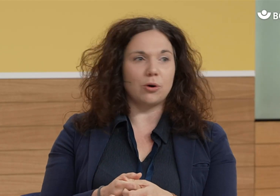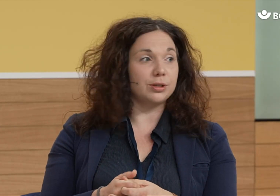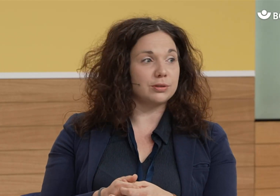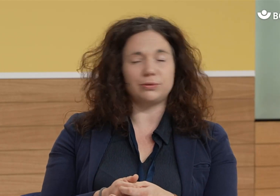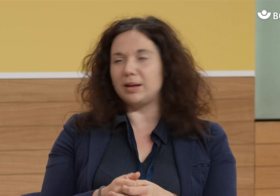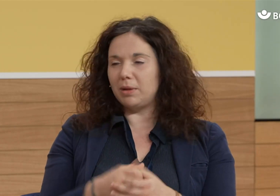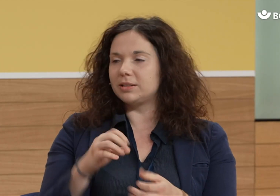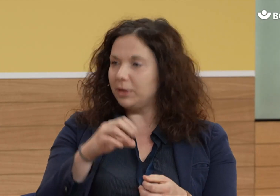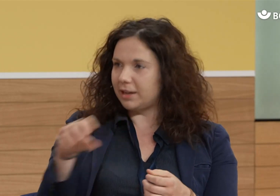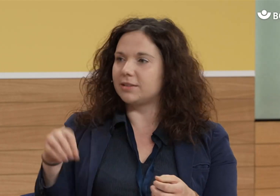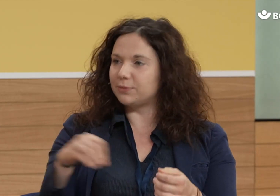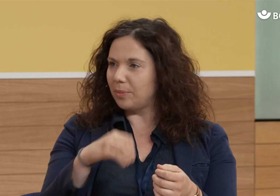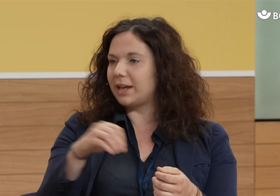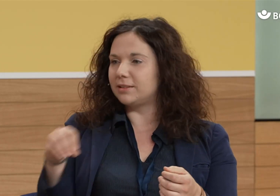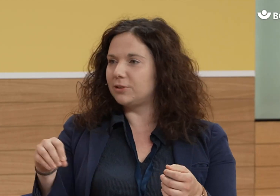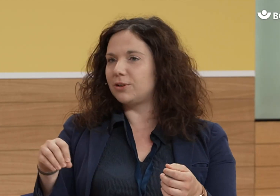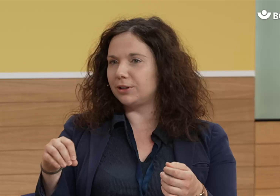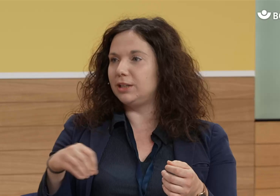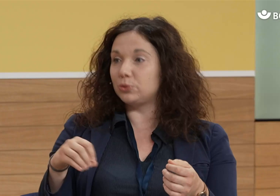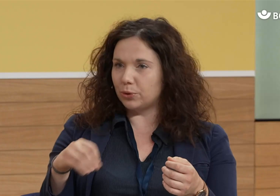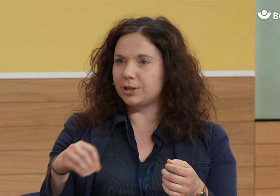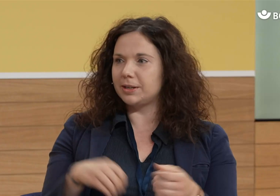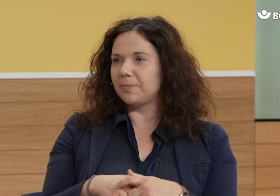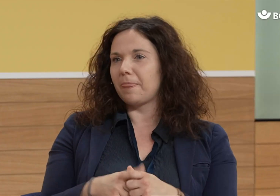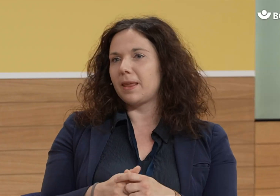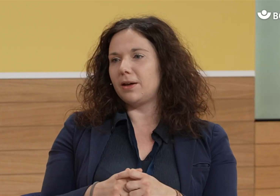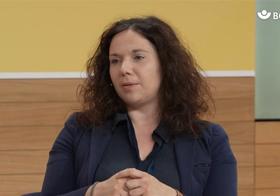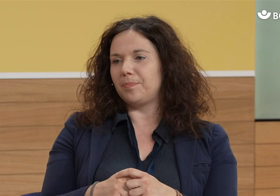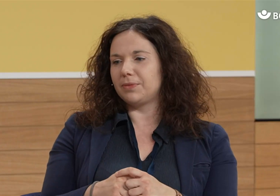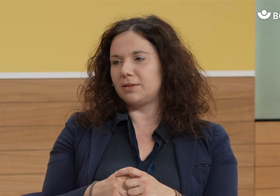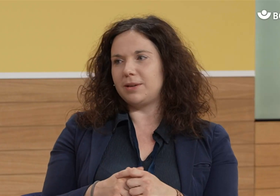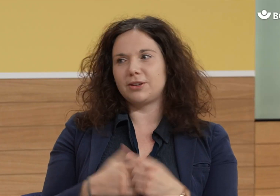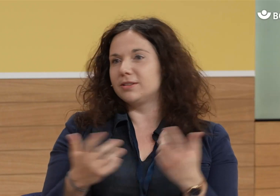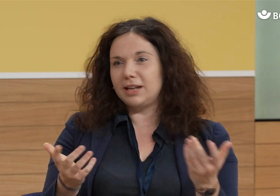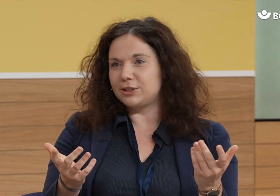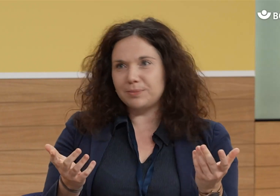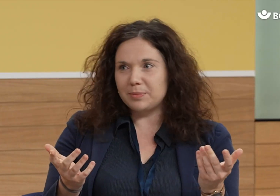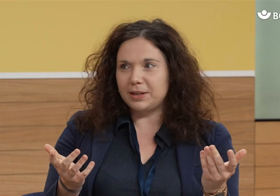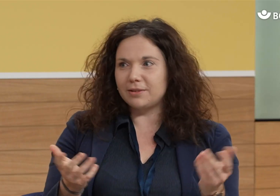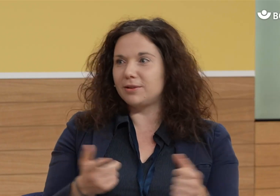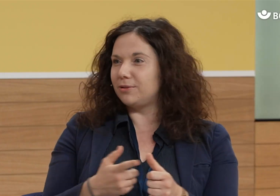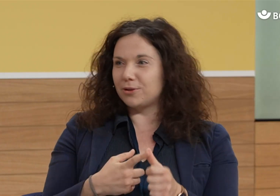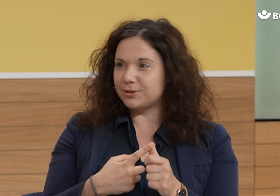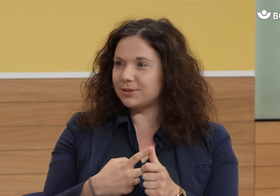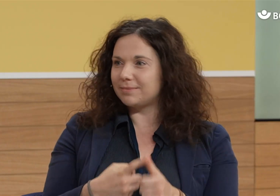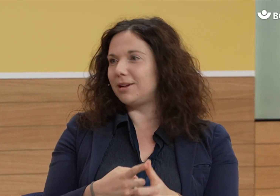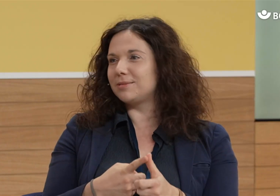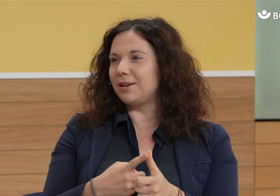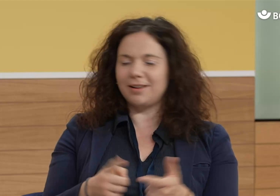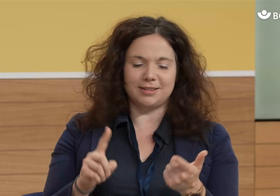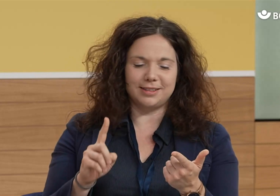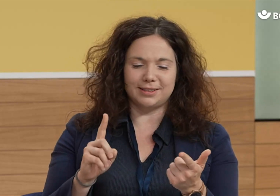die Pflegekräfte sehen. Und das Ziel ist es, hier Multiplikatoren in jeder Station zu finden für Magnet